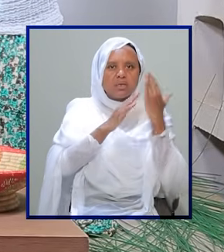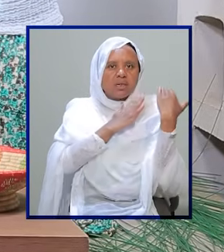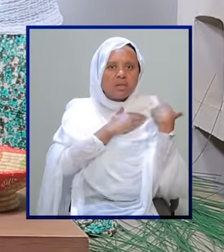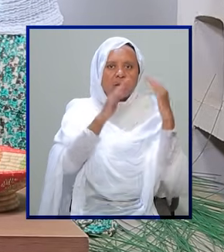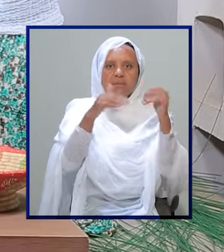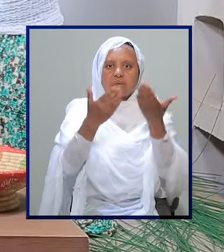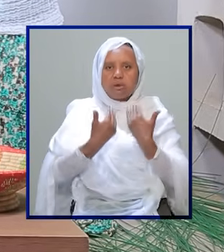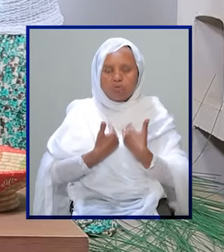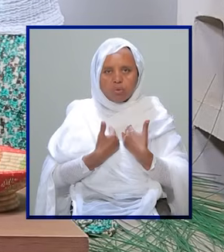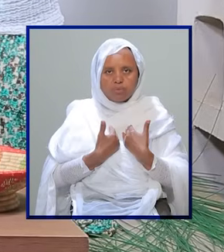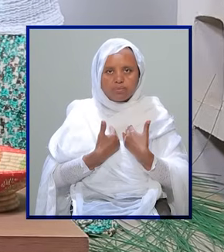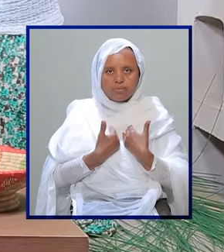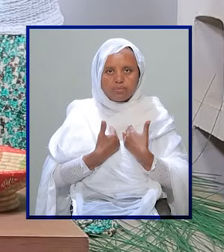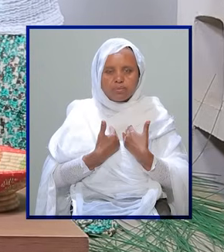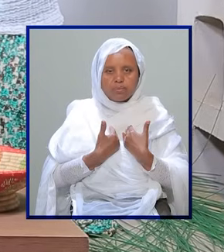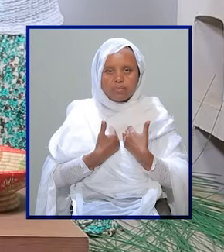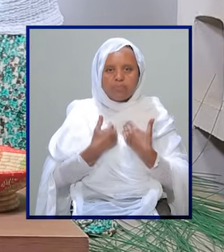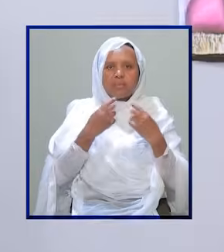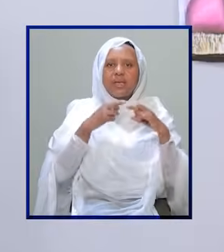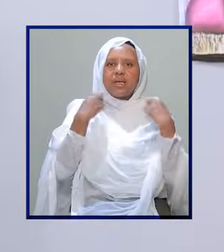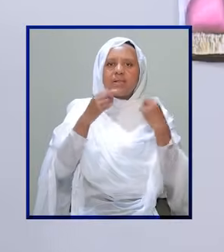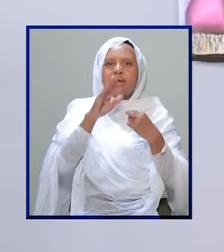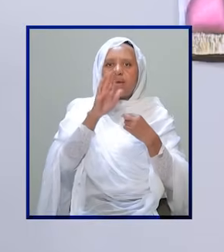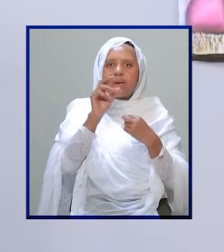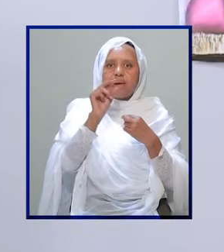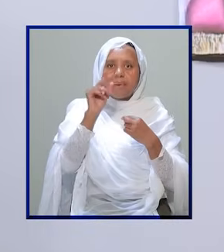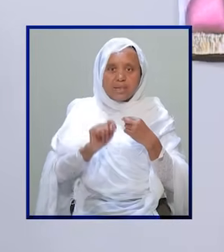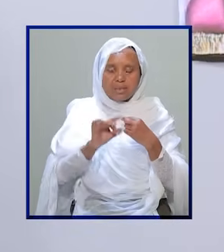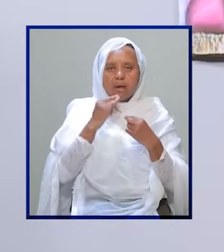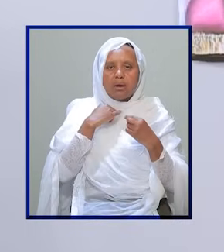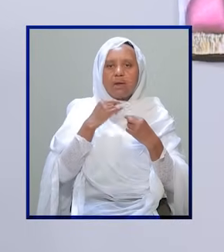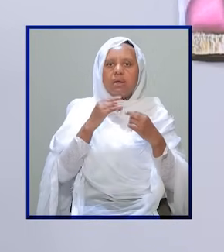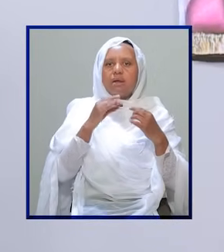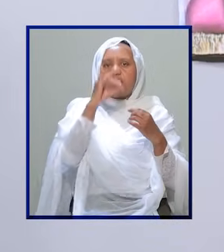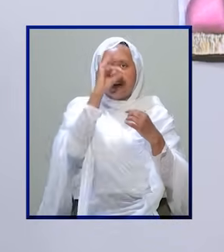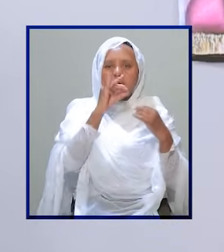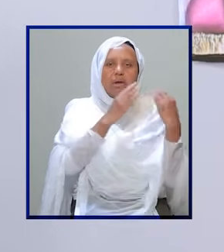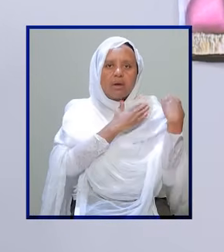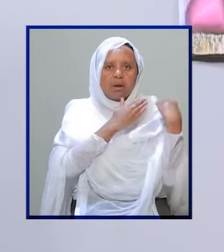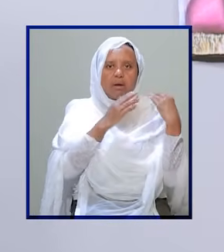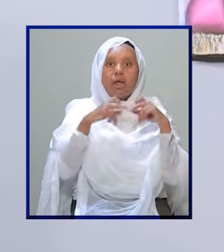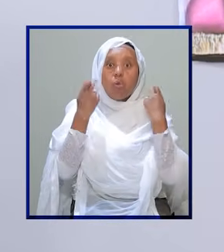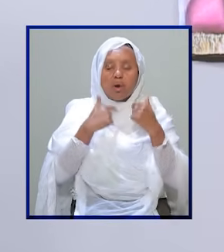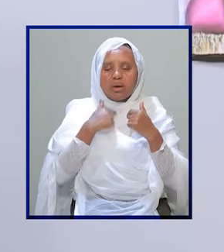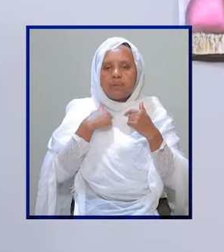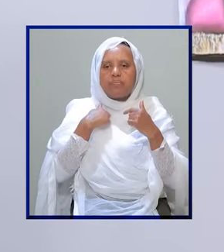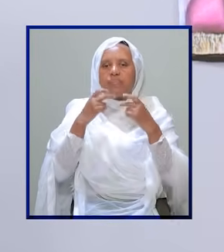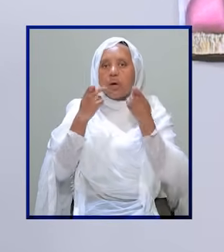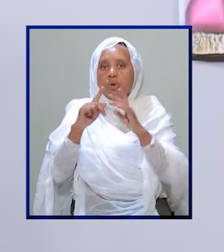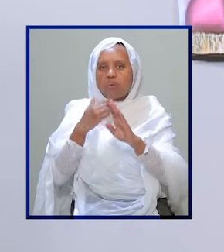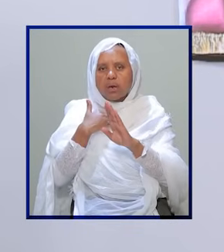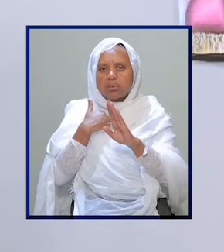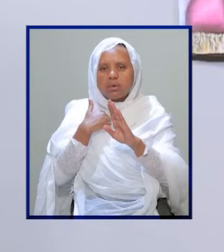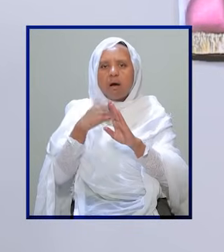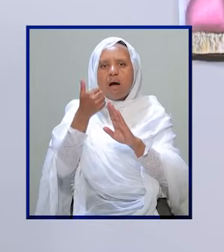የተሰጣቸዋል ቄሰ ገበዝ አለ ሊቀ ዲያቆን አለ አጋፋሪ አለ ዲያቆናይት አለች እነዚህ